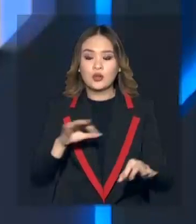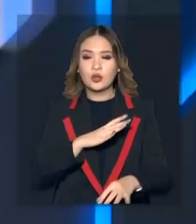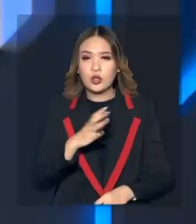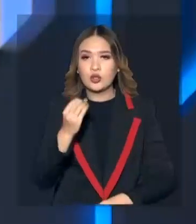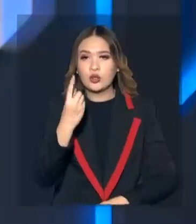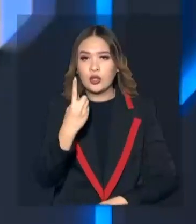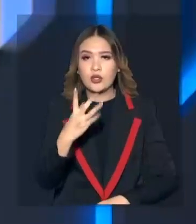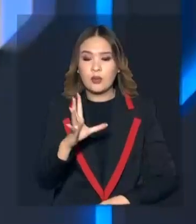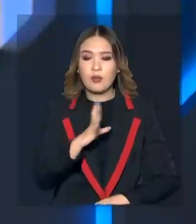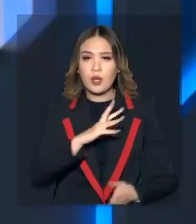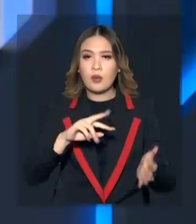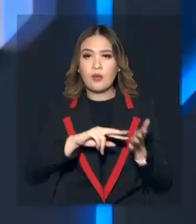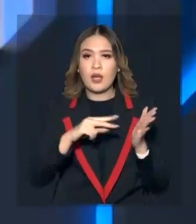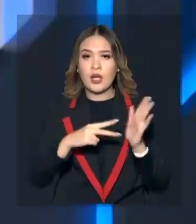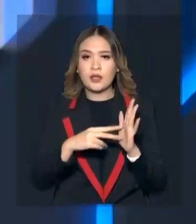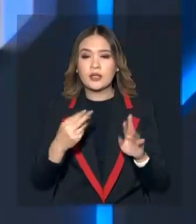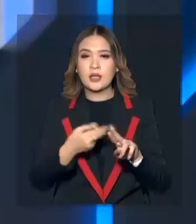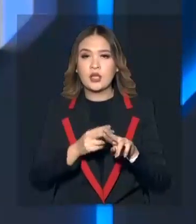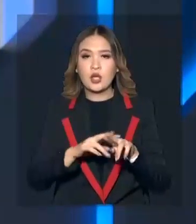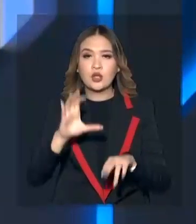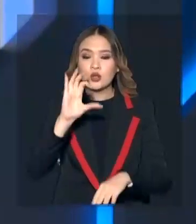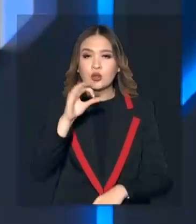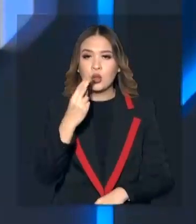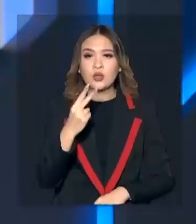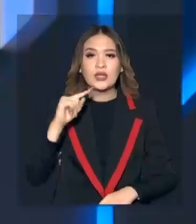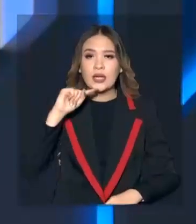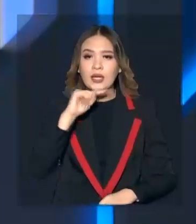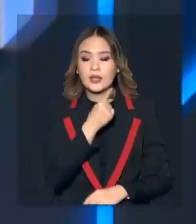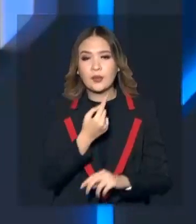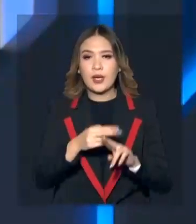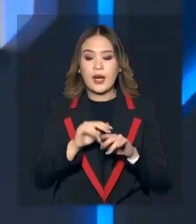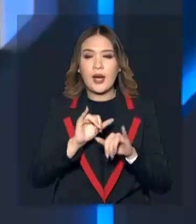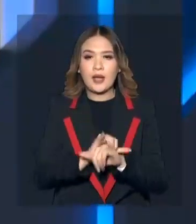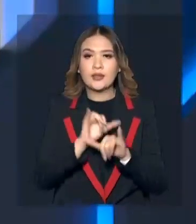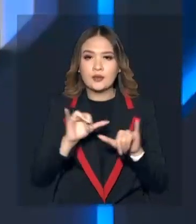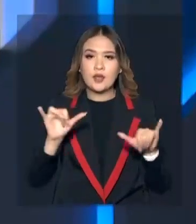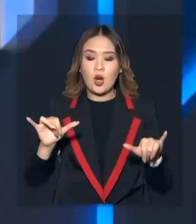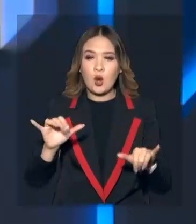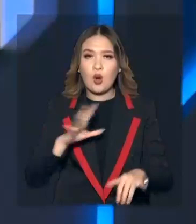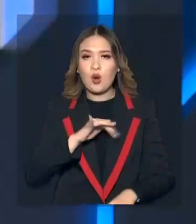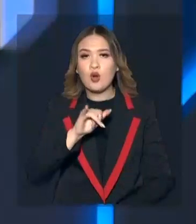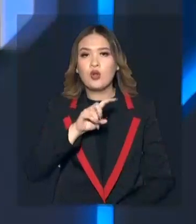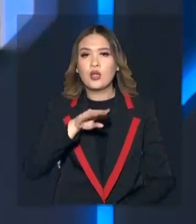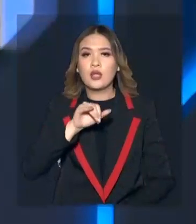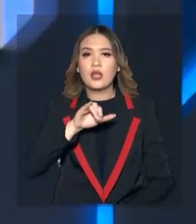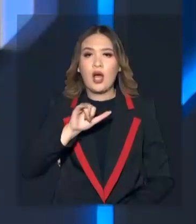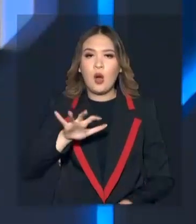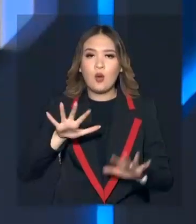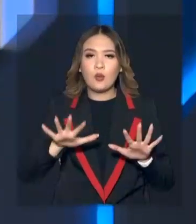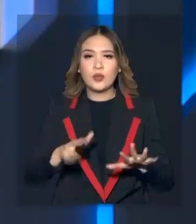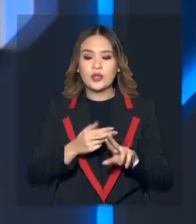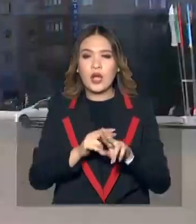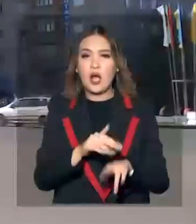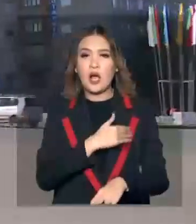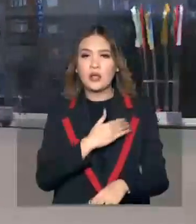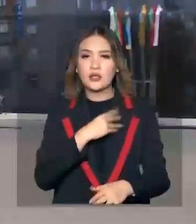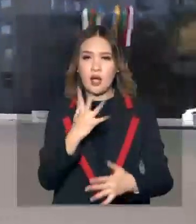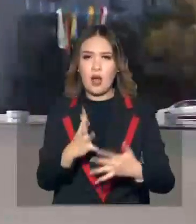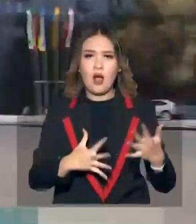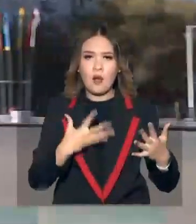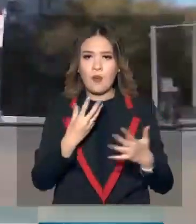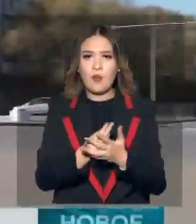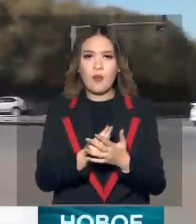один комплексный план. Речь в нем идет о социально-экономическом развитии области Улытау. Для этого в регион планируют инвестировать